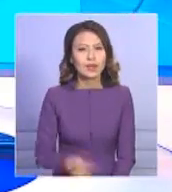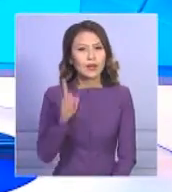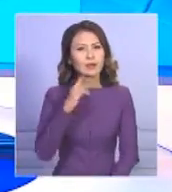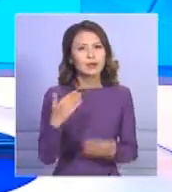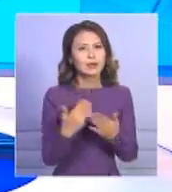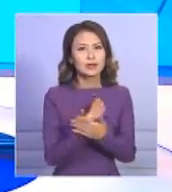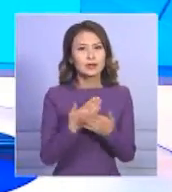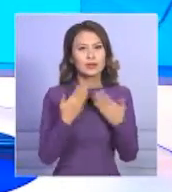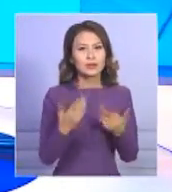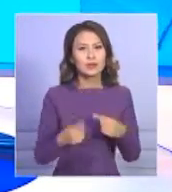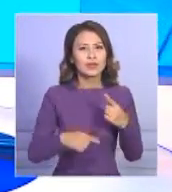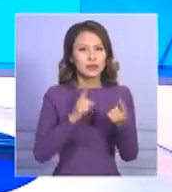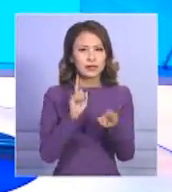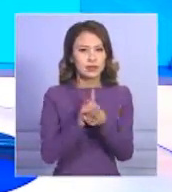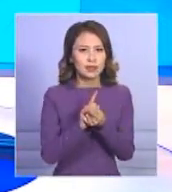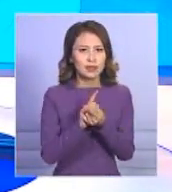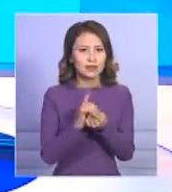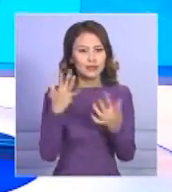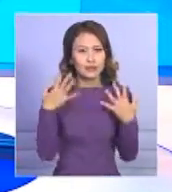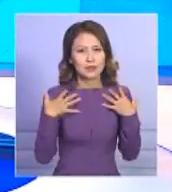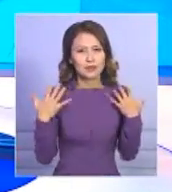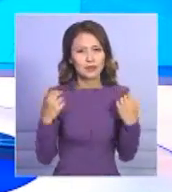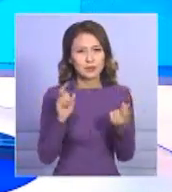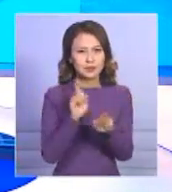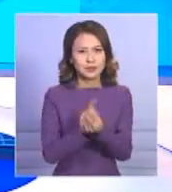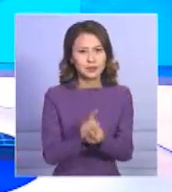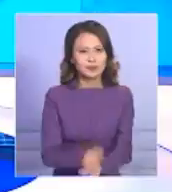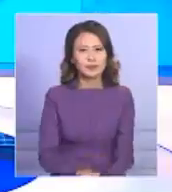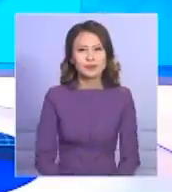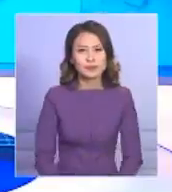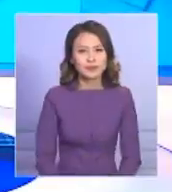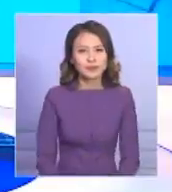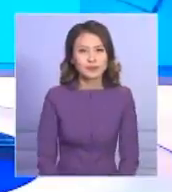Әзірге айтарымыз осы, келесі кездескенше аман сау болыңыздар.